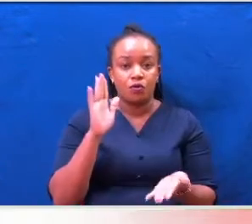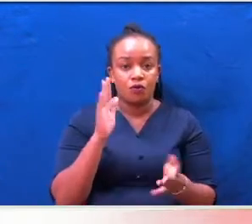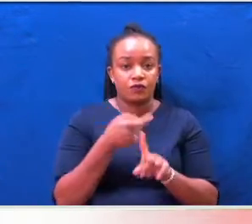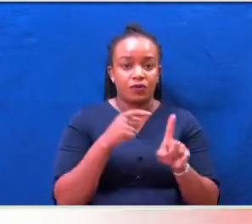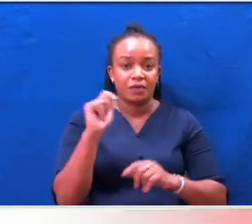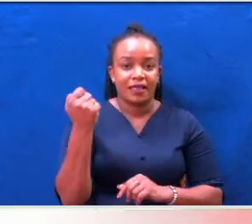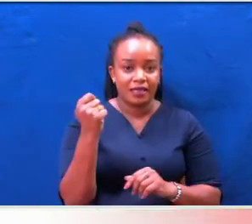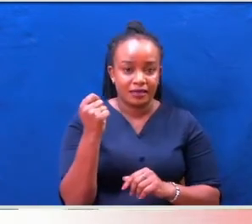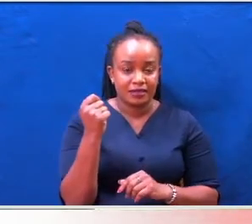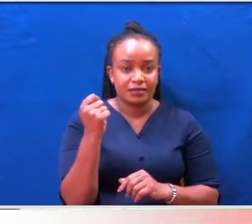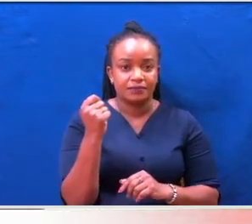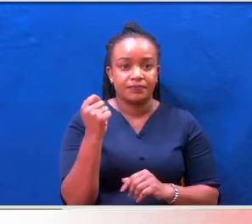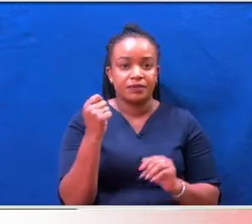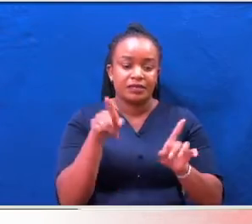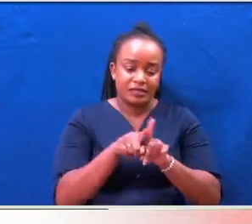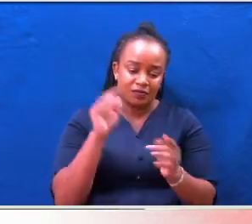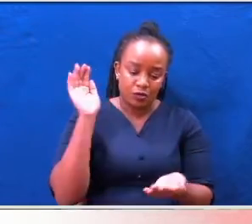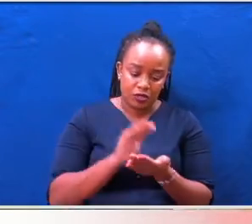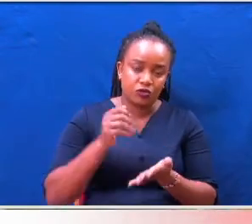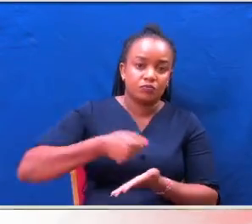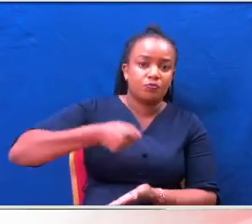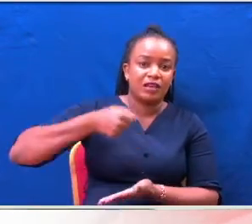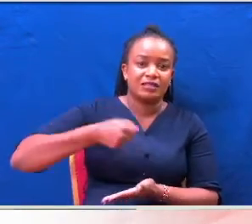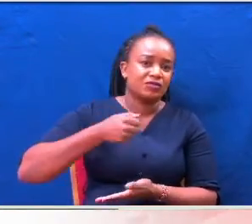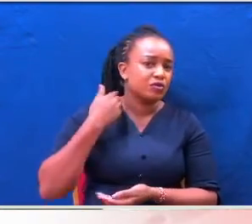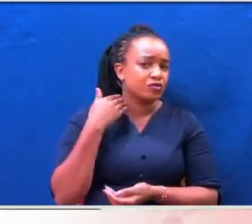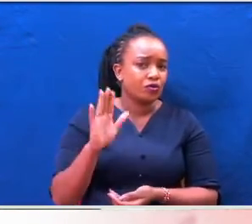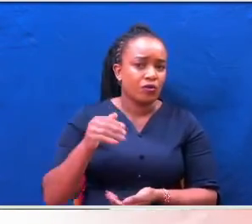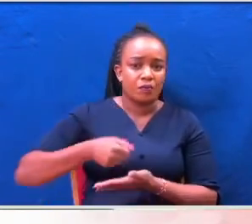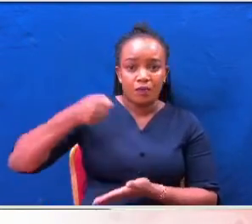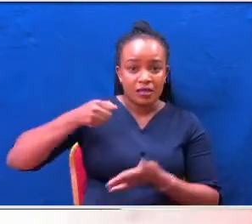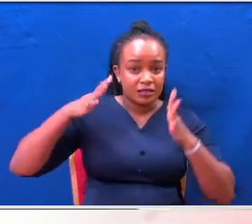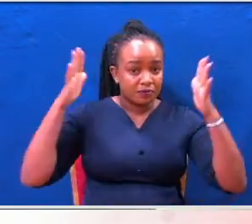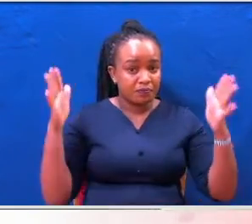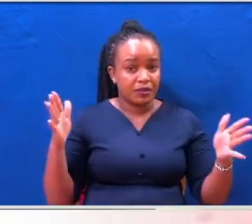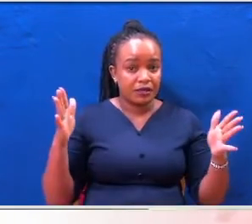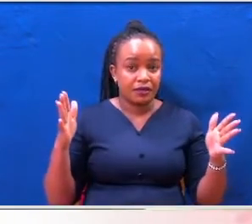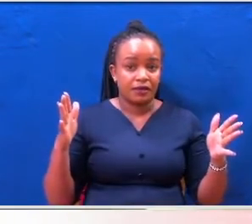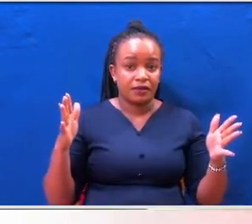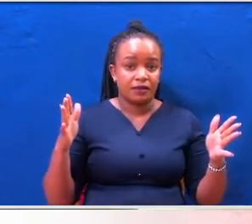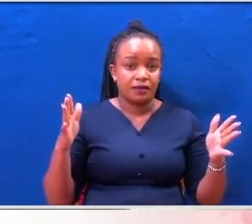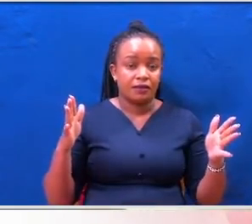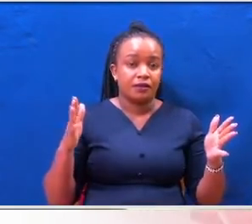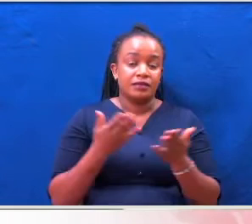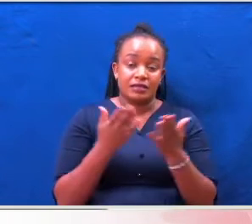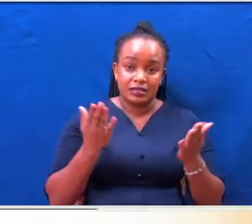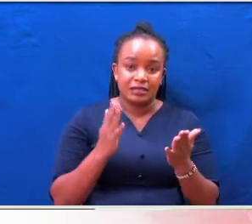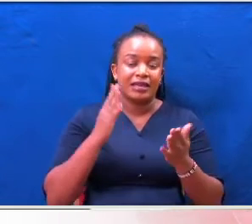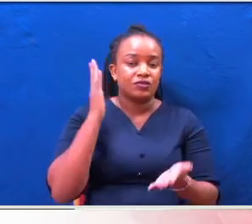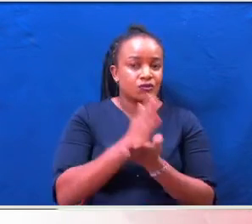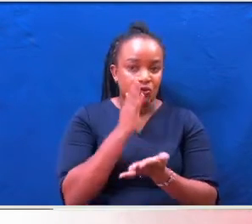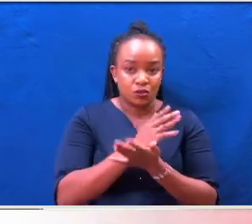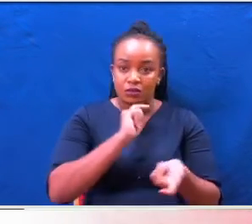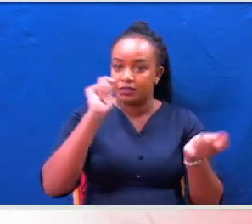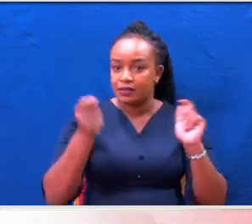Wakenya. Alafu punguza budget. Hatuhitaji budget kubwa hivyo, kidogo. That is the real rejuvenation of the economy.